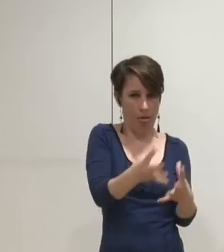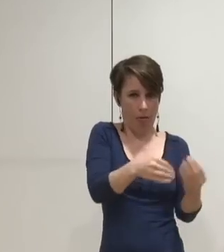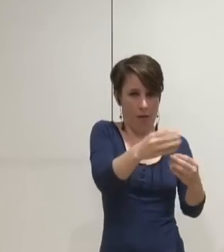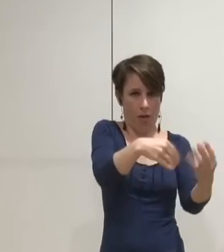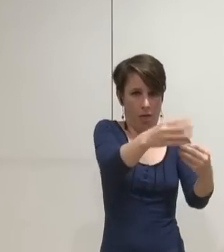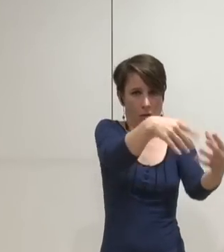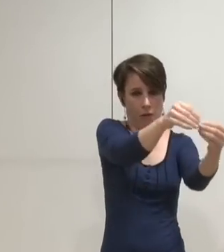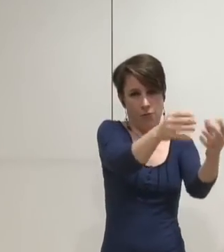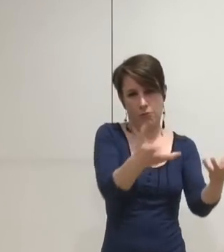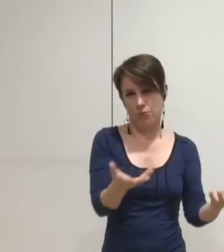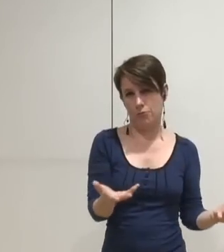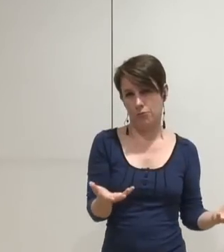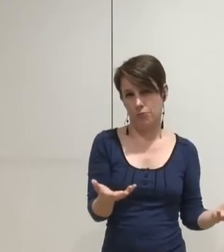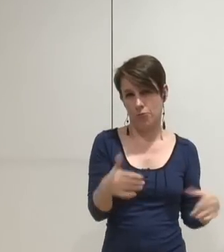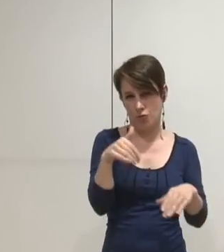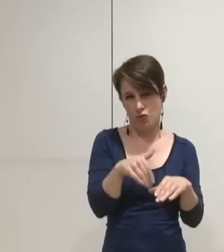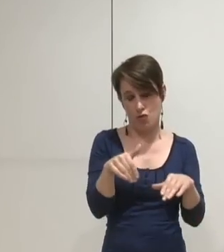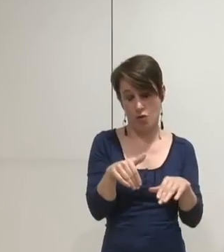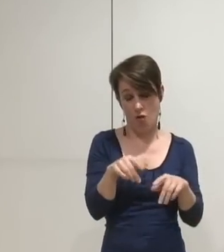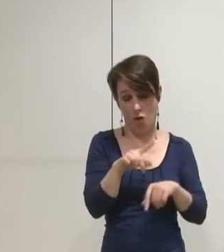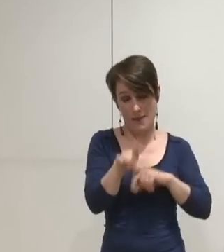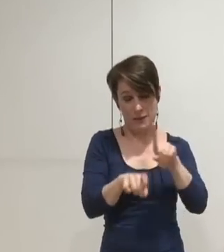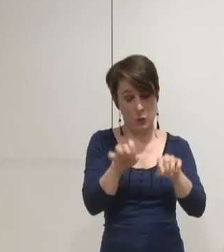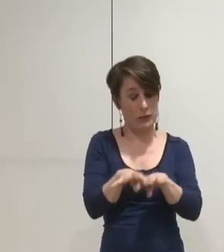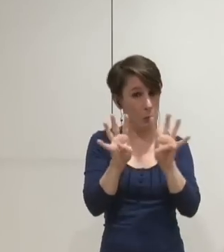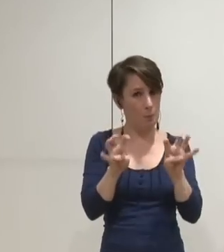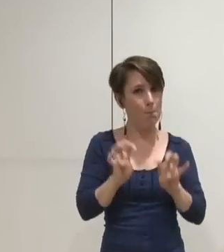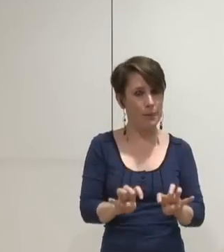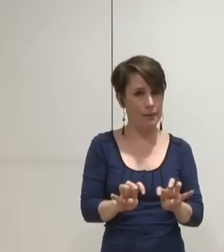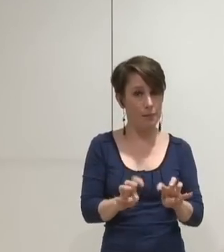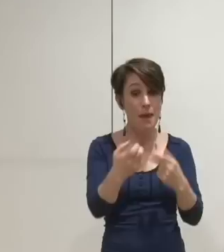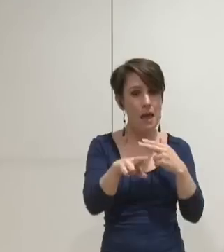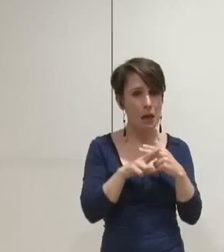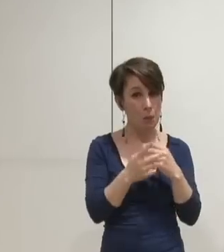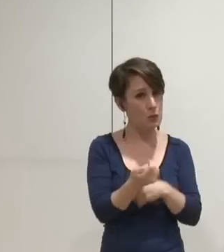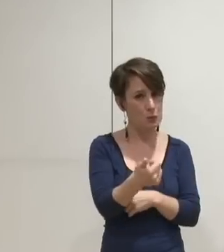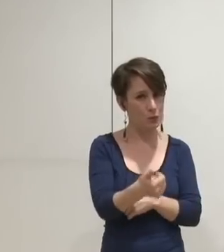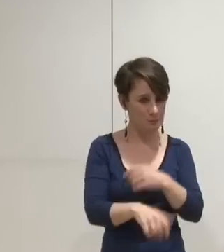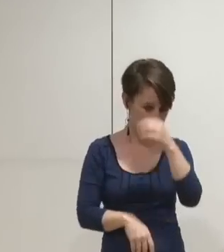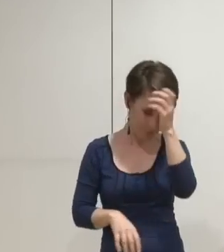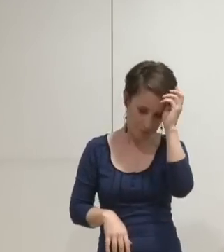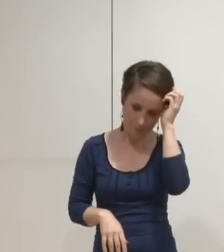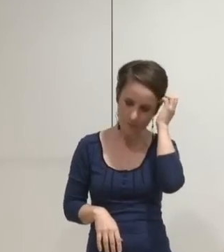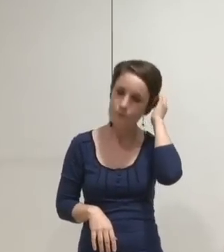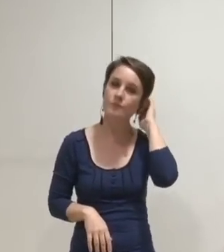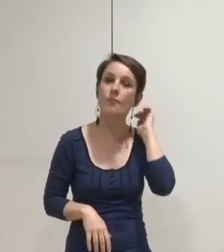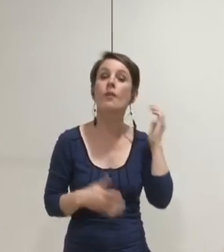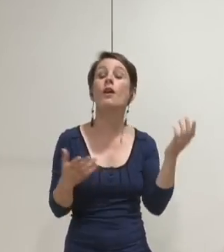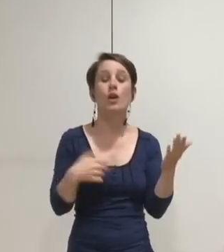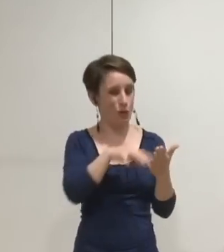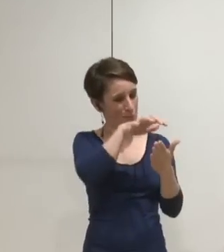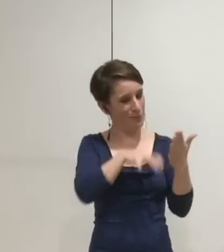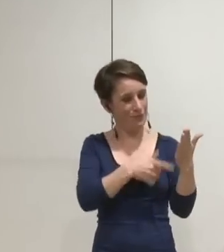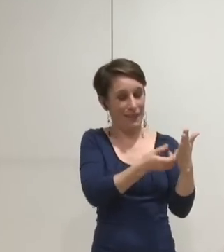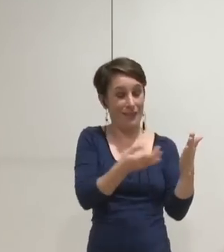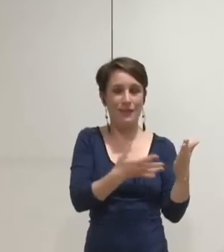questions qu'à y répondre nous pouvons en effet y lire que et je cite entre guillemets la signature d'un